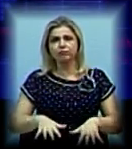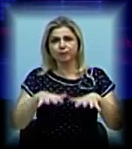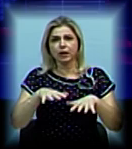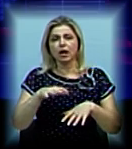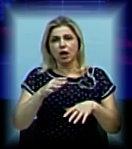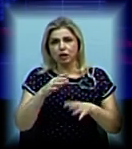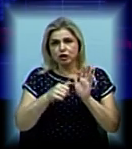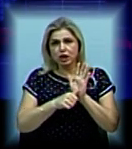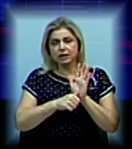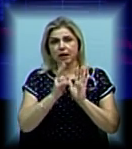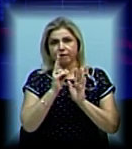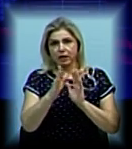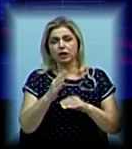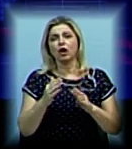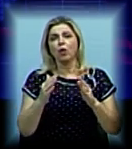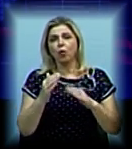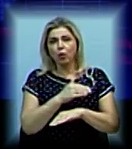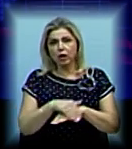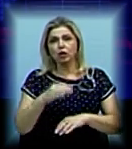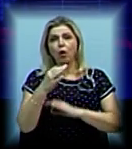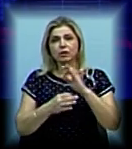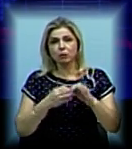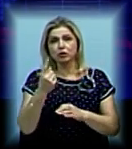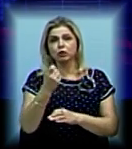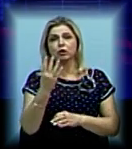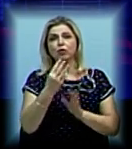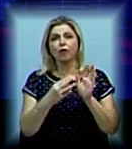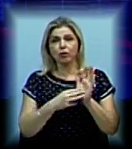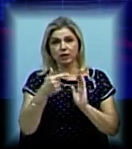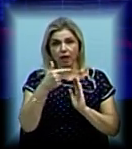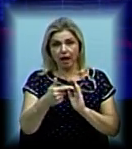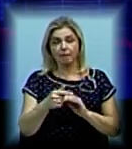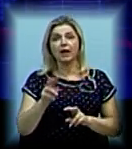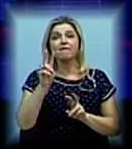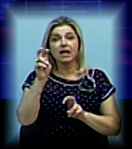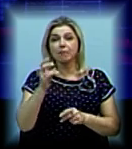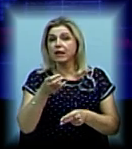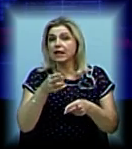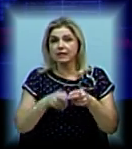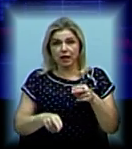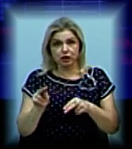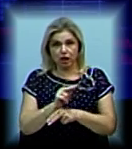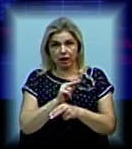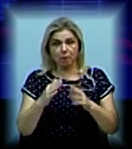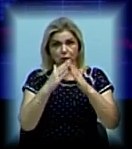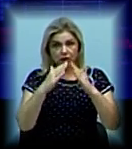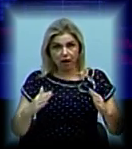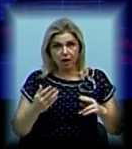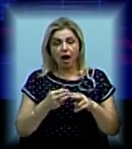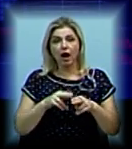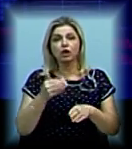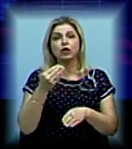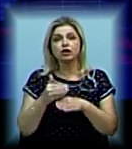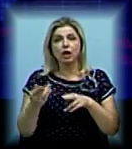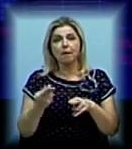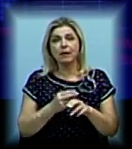за адресою космонавтів 148Г. Підрядник не закінчив капітальний ремонт даху, який на момент дощу частково був без